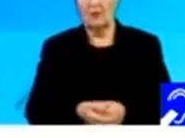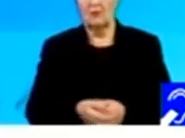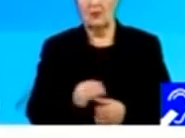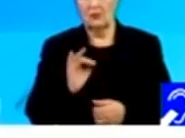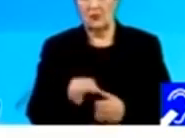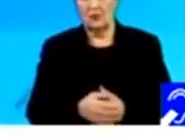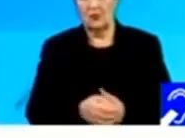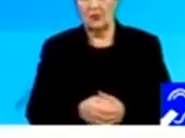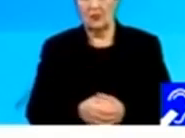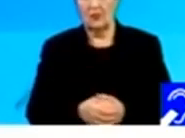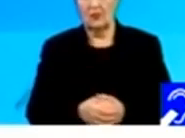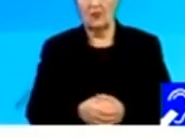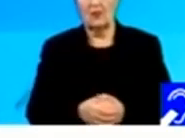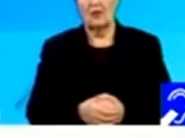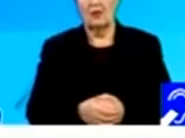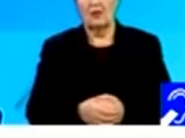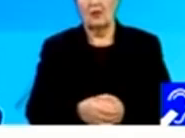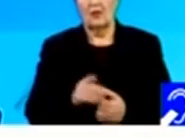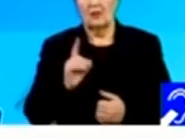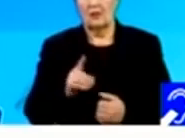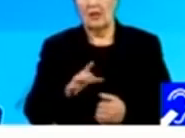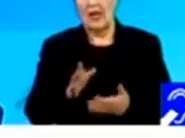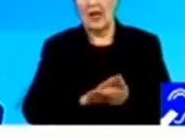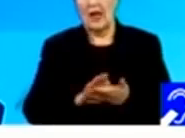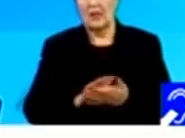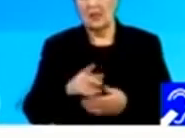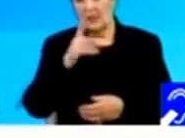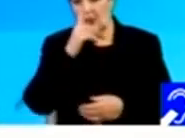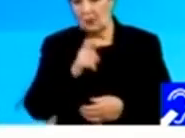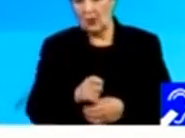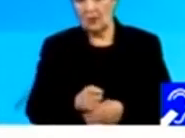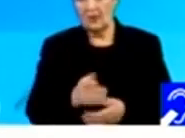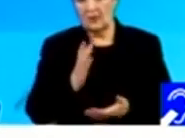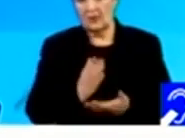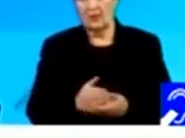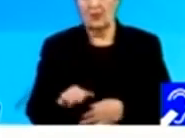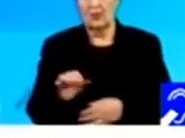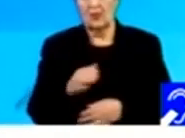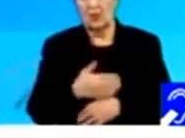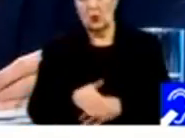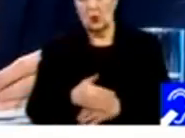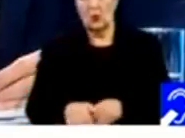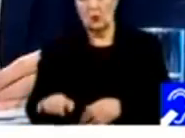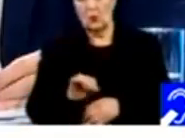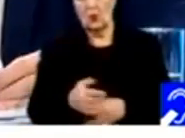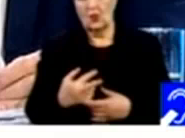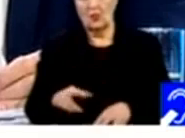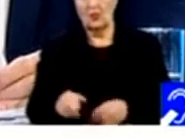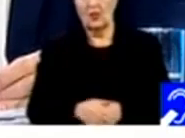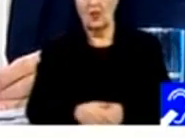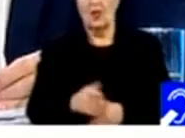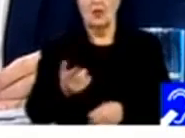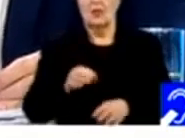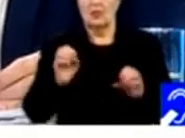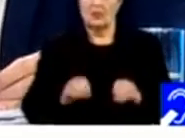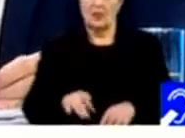și insuficient, de o calitate proastă. Sunt problema drumurilor și... Dar asta nu le rezolvați într-o săptămână,